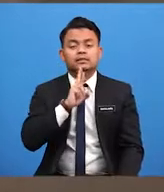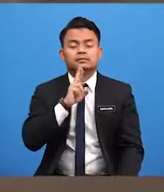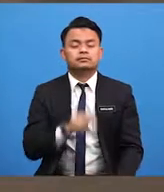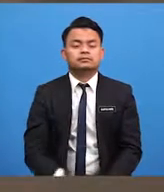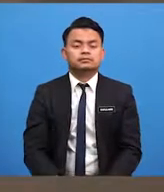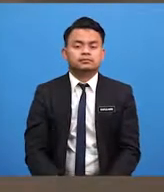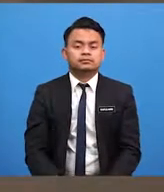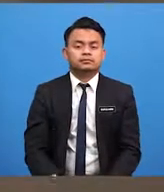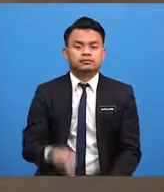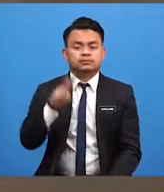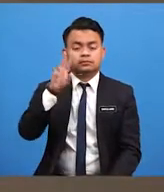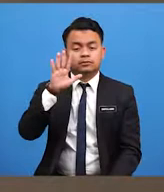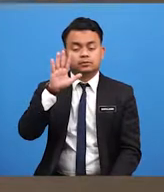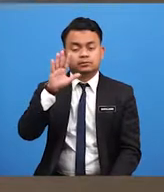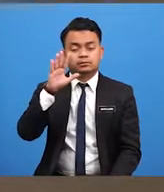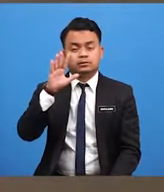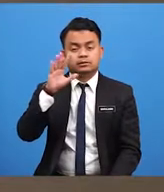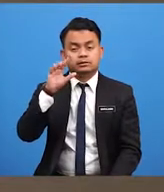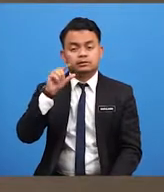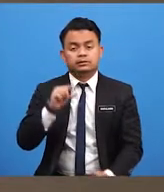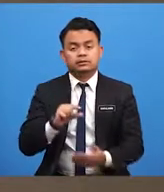25 gram seleri